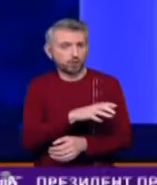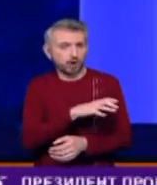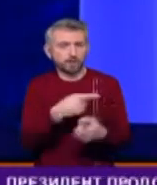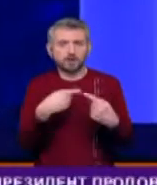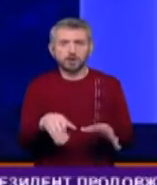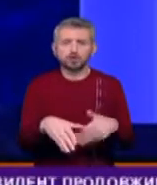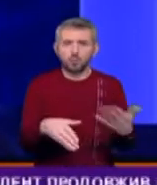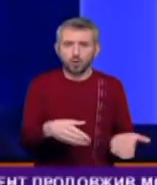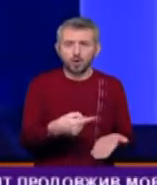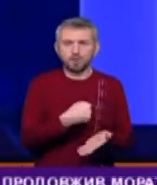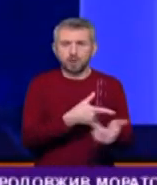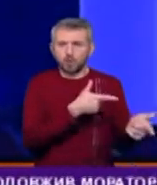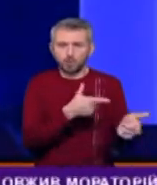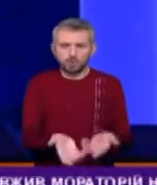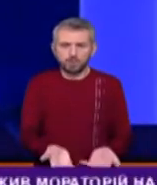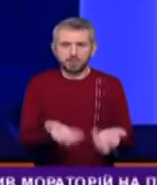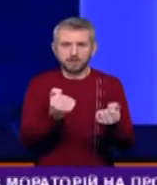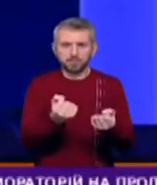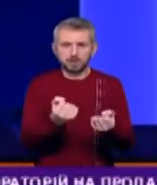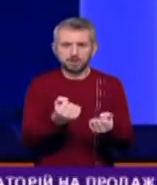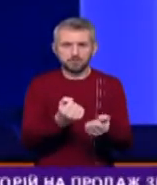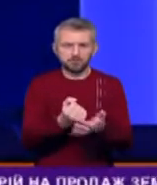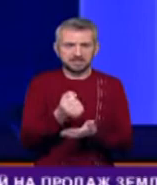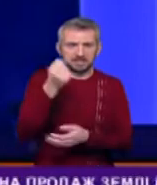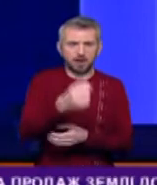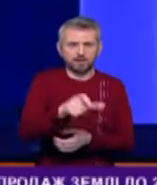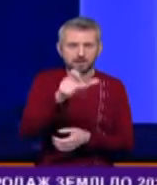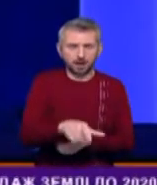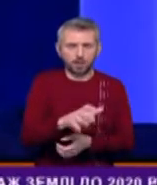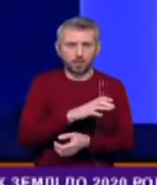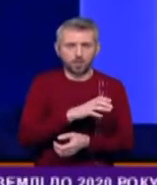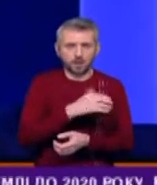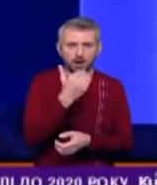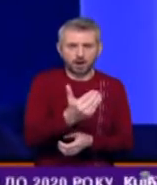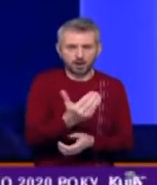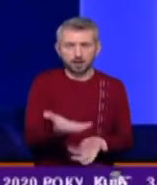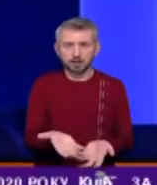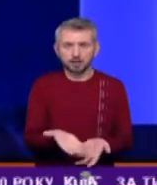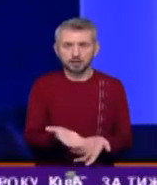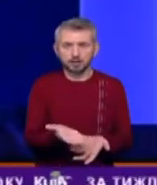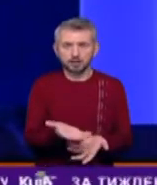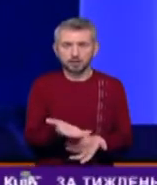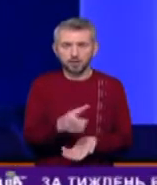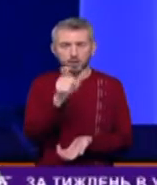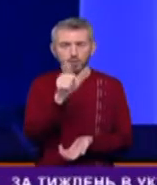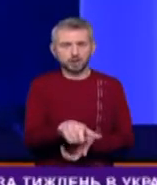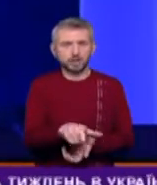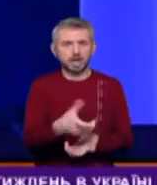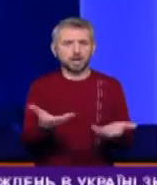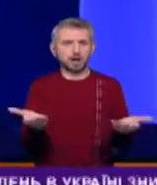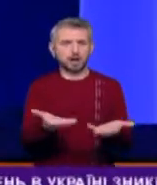олігархів, з іншого боку ми готові підтримати там ставленика олігарха, за яким там стирчать вушки. Людина, там,